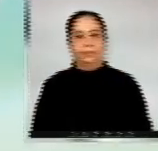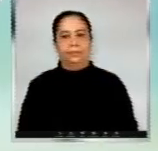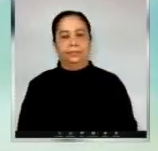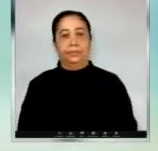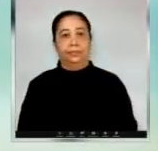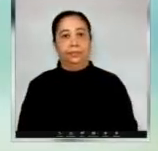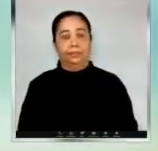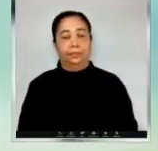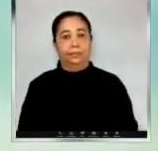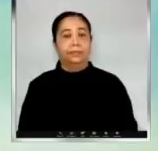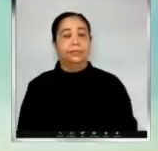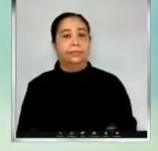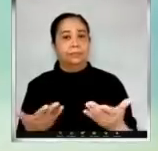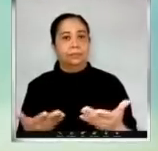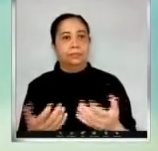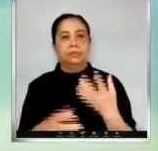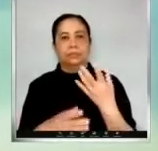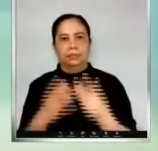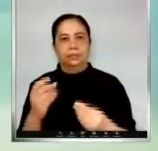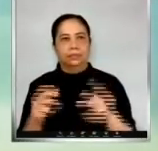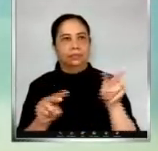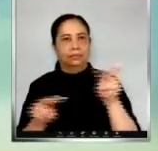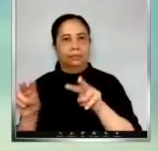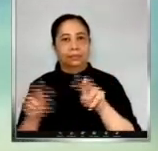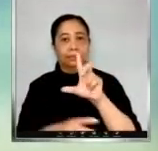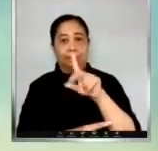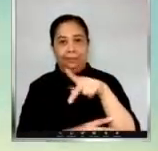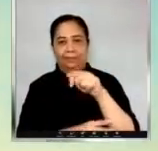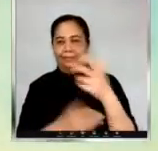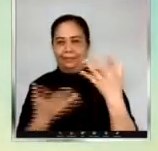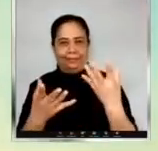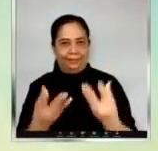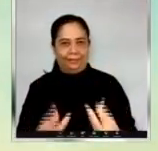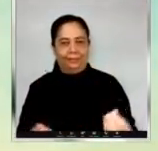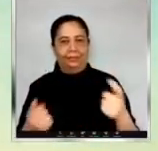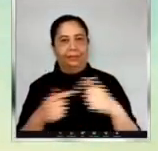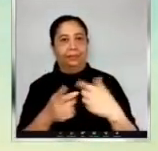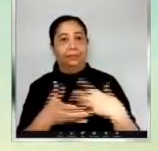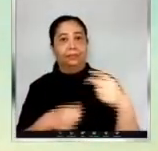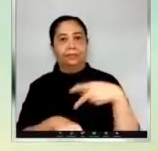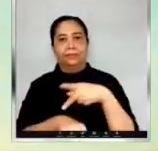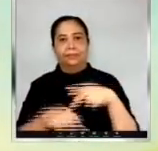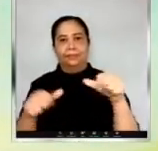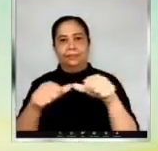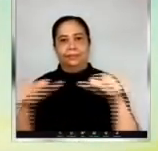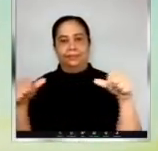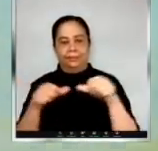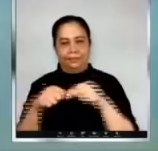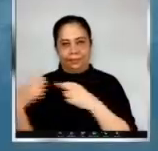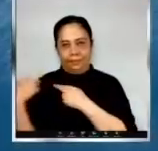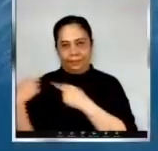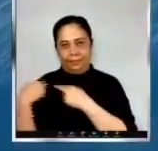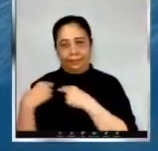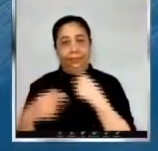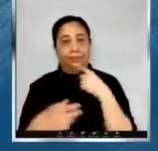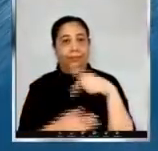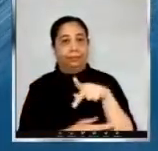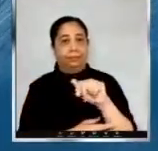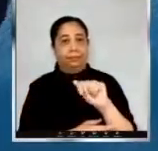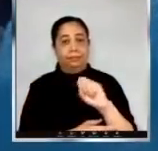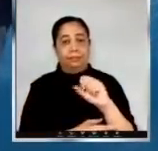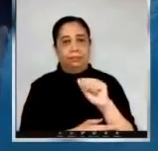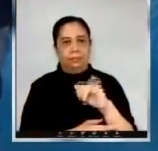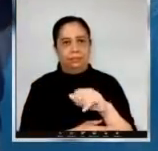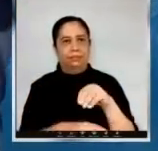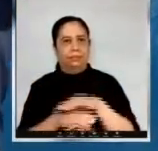kapuso, nawala na po yung binabantayan nating low pressure area na nasa labas ng Philippine Area of Responsibility. Ayon sa PAGASA, nakakapekto ngayon